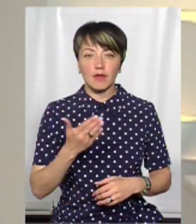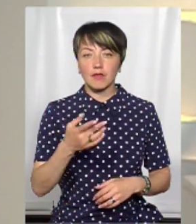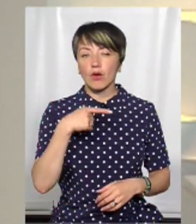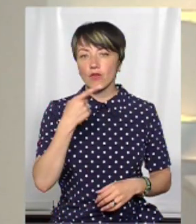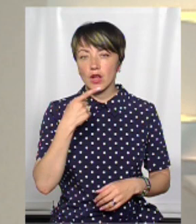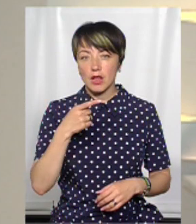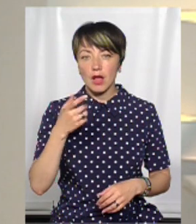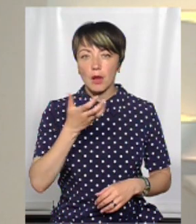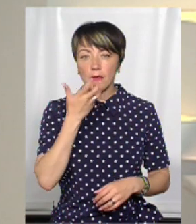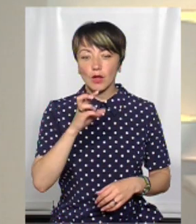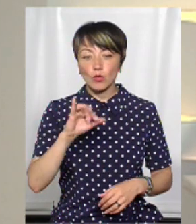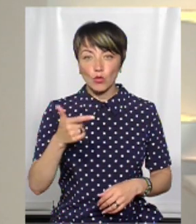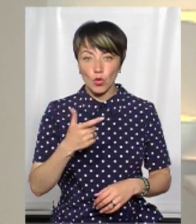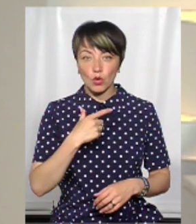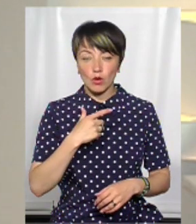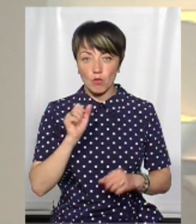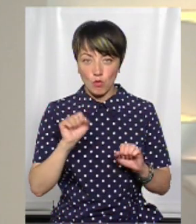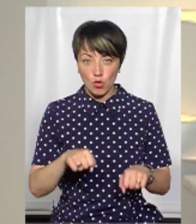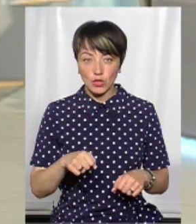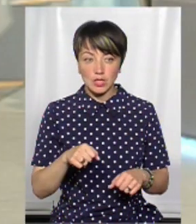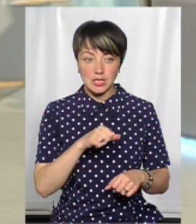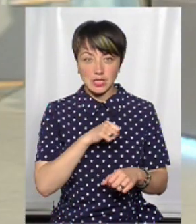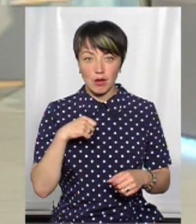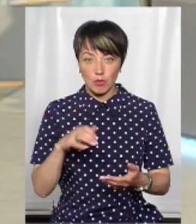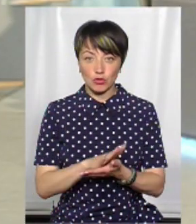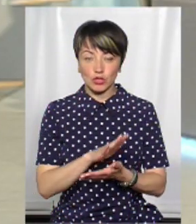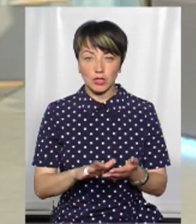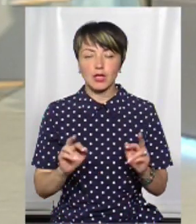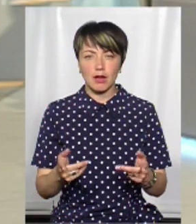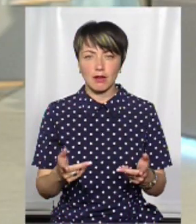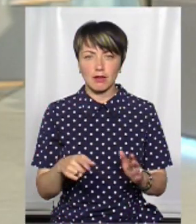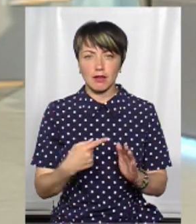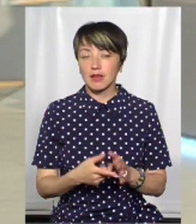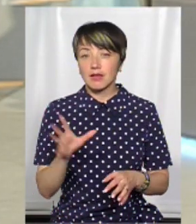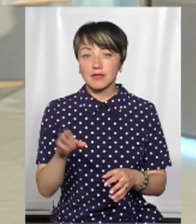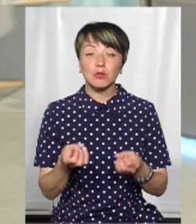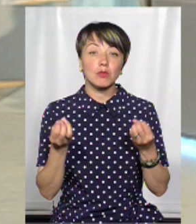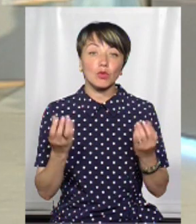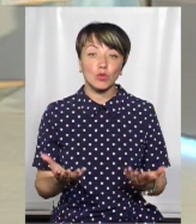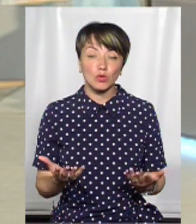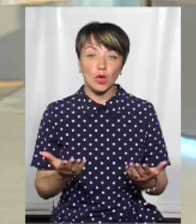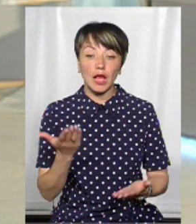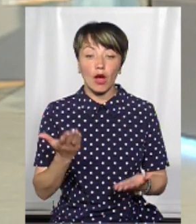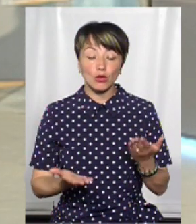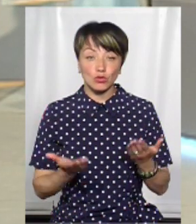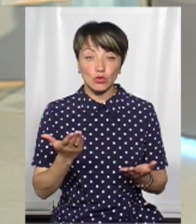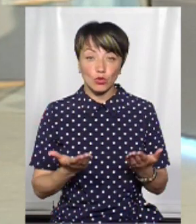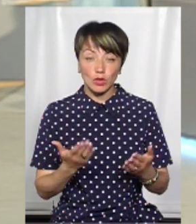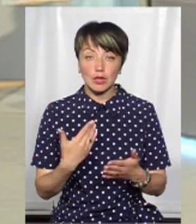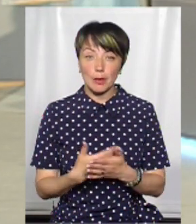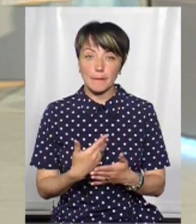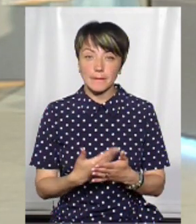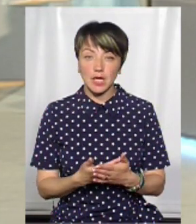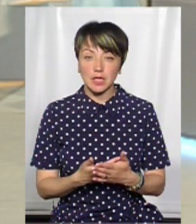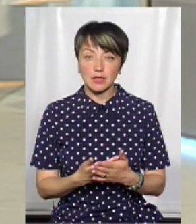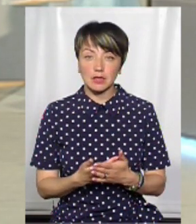він може самоочищатись. Як? Все дуже просто. Якщо дати